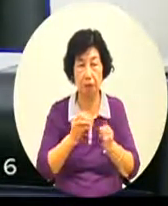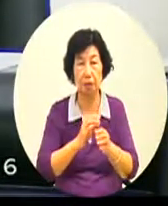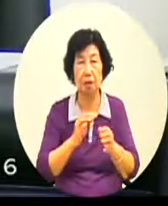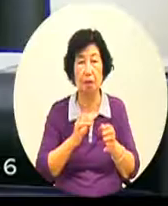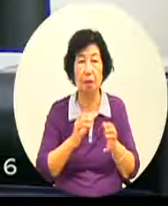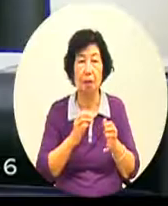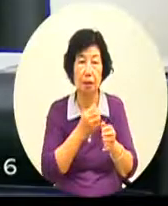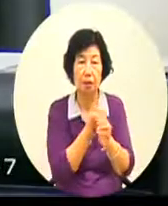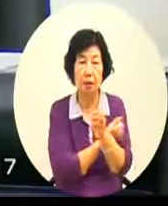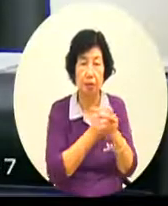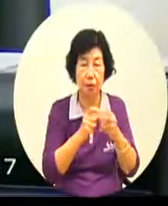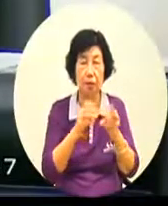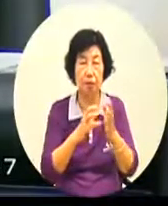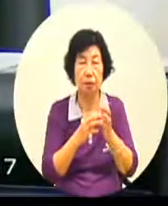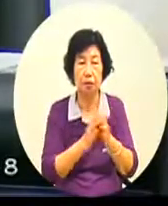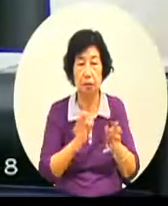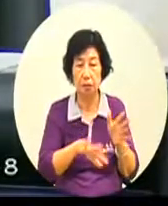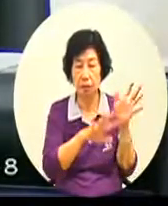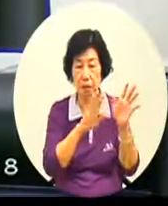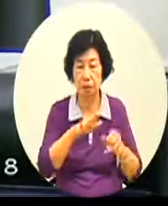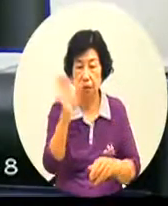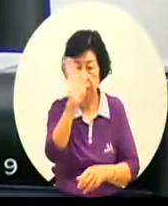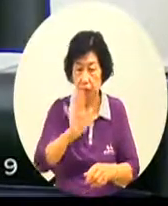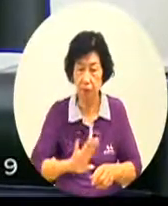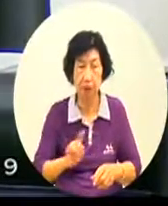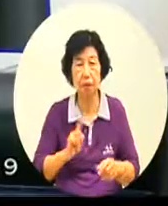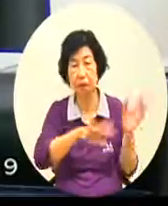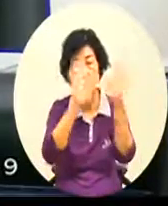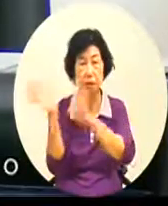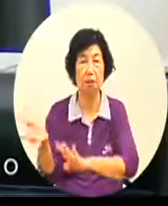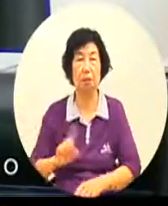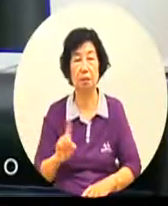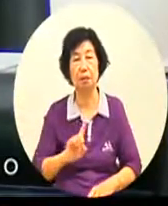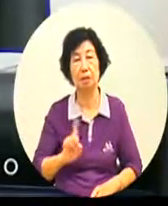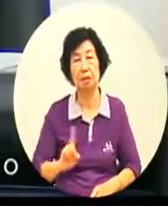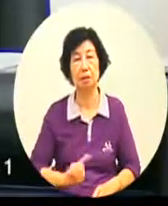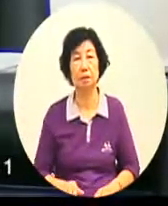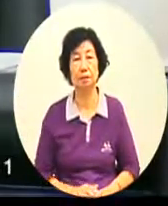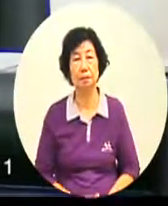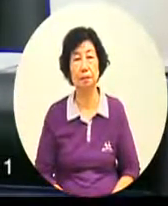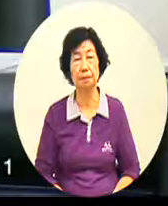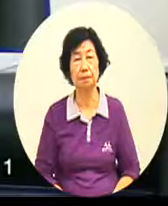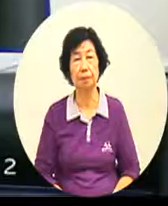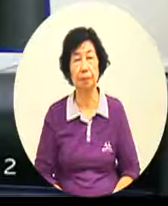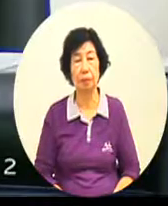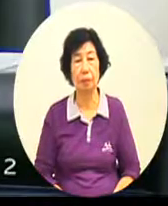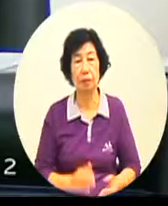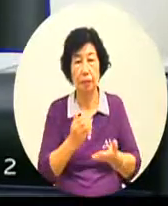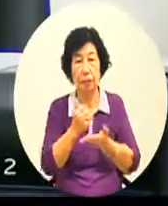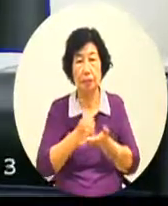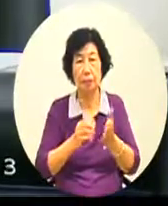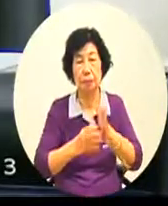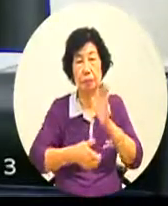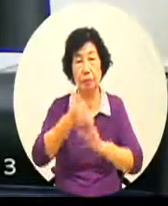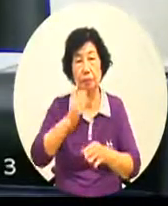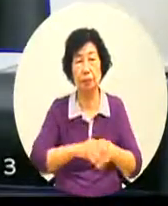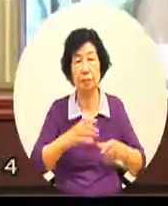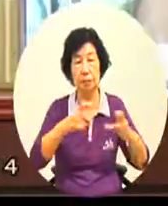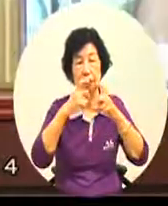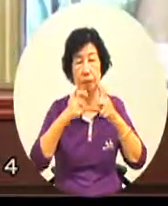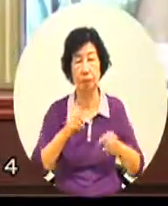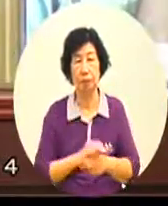何，然后请我们局长回应一下。 请局长答复。 谢